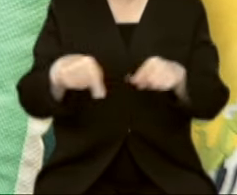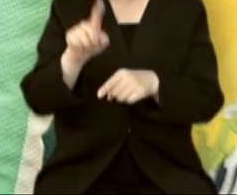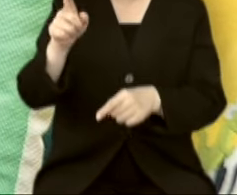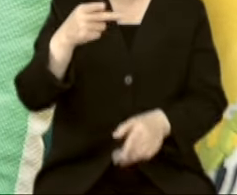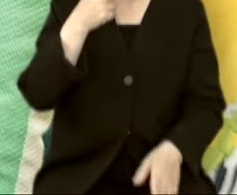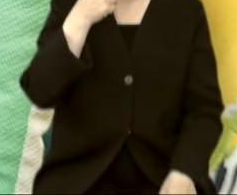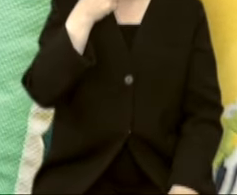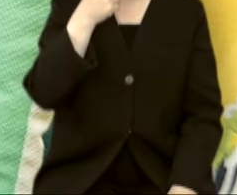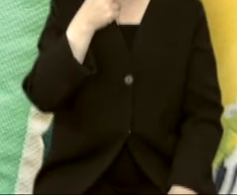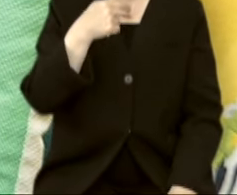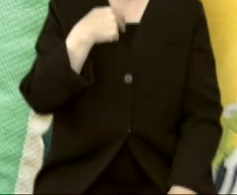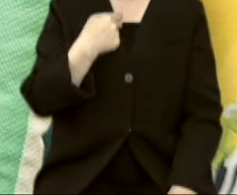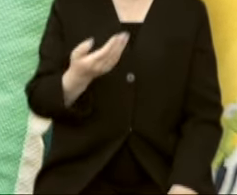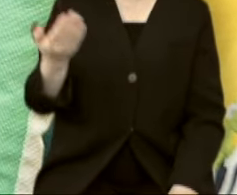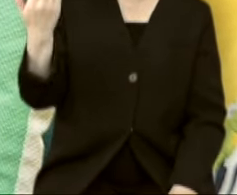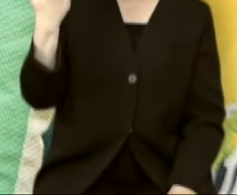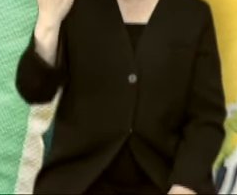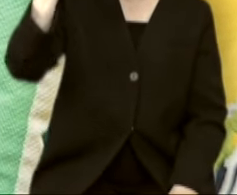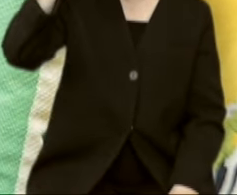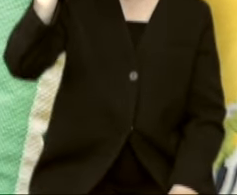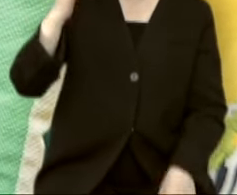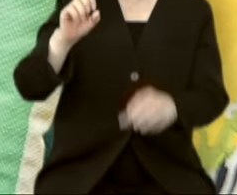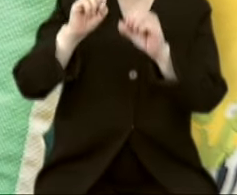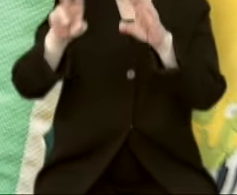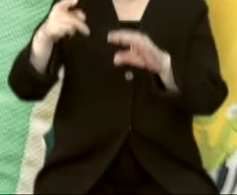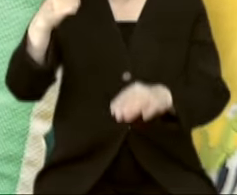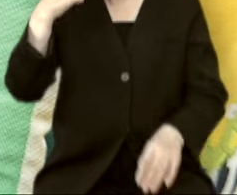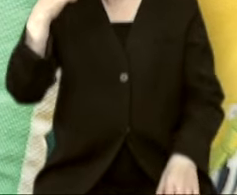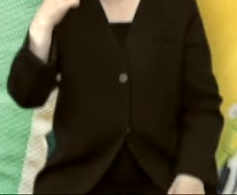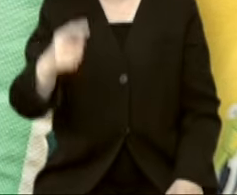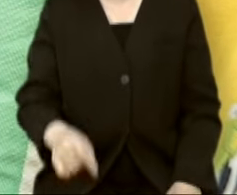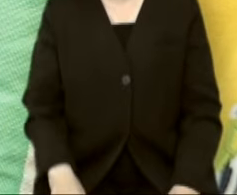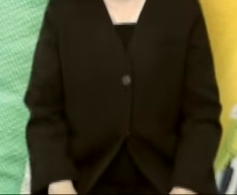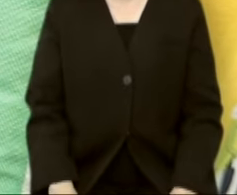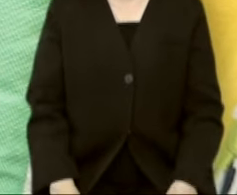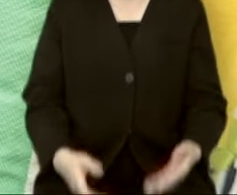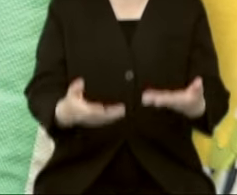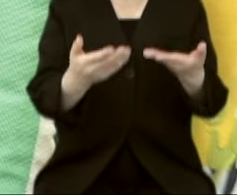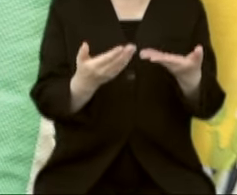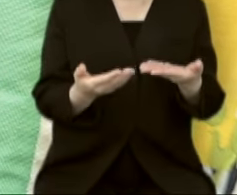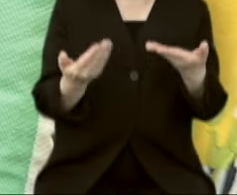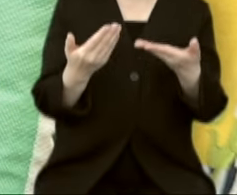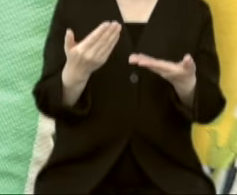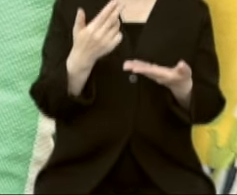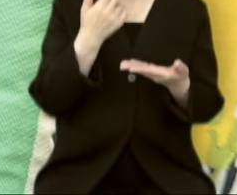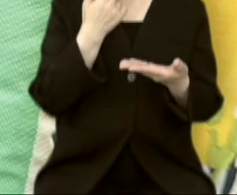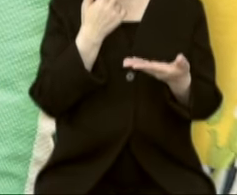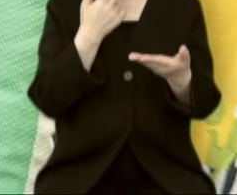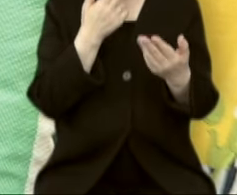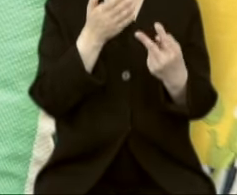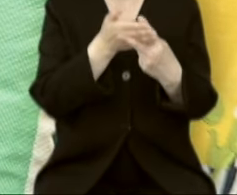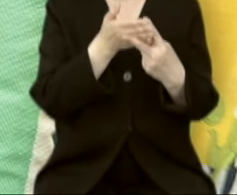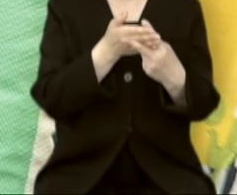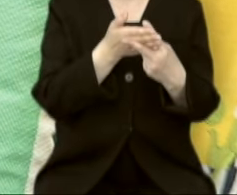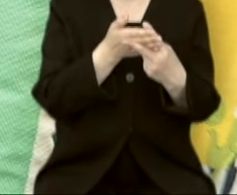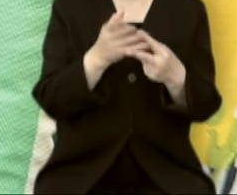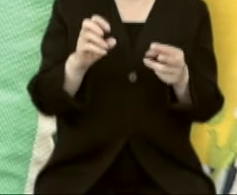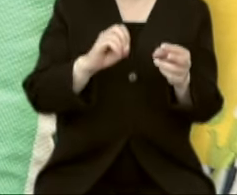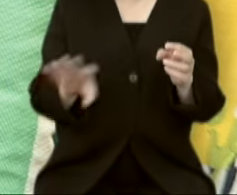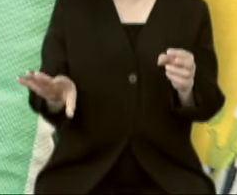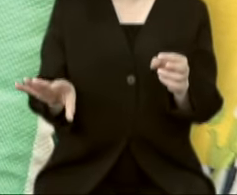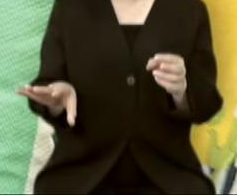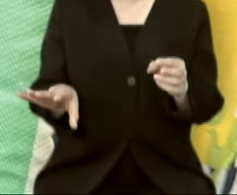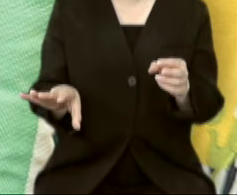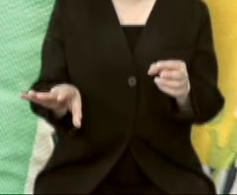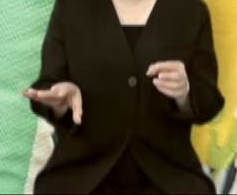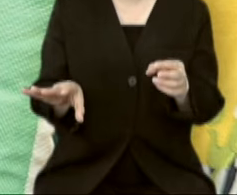없어요. 그러니까 제가 그 전에도 한국에서 전도를 항상 했지만 네. 받는 사람도 있고 안 받는 사람도 있고 땅에 아니면은, 떨어져서 밟힌 자 네. 마음